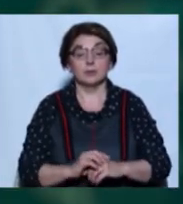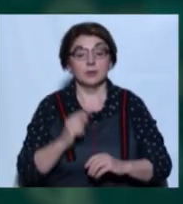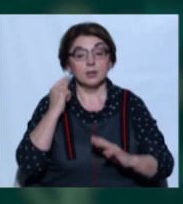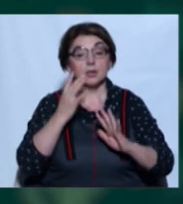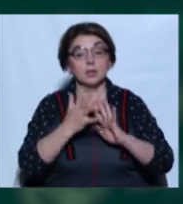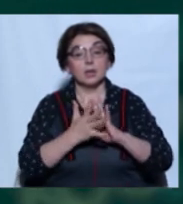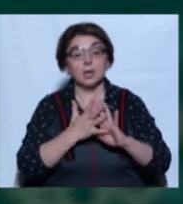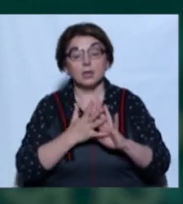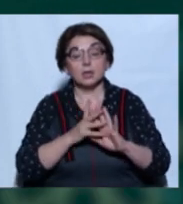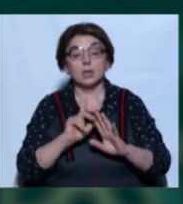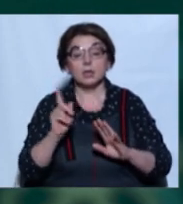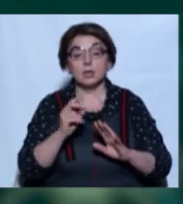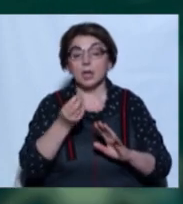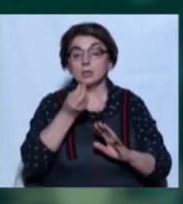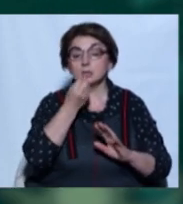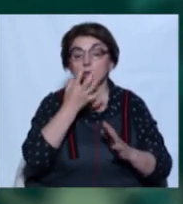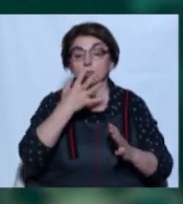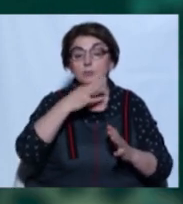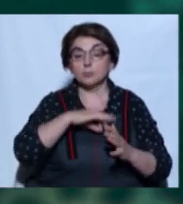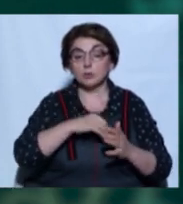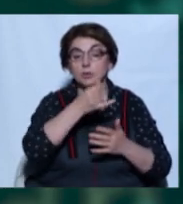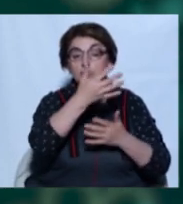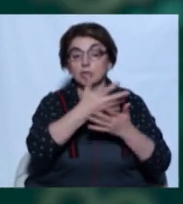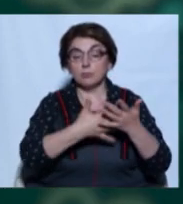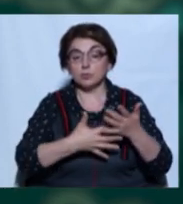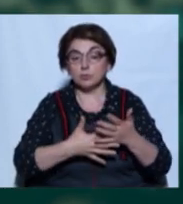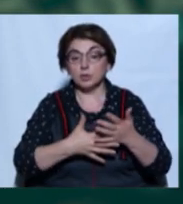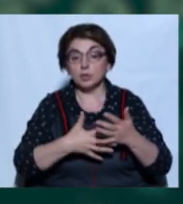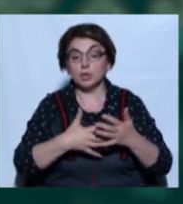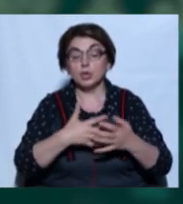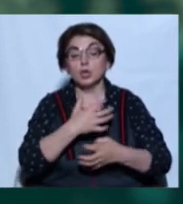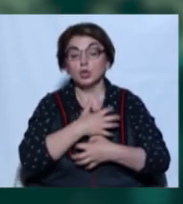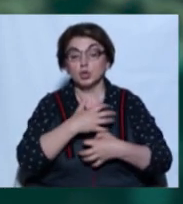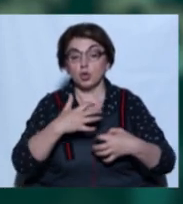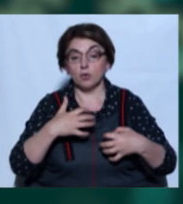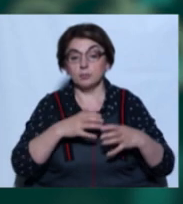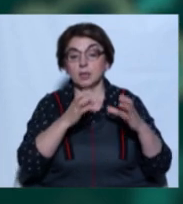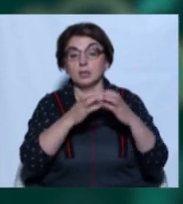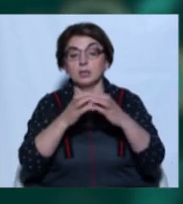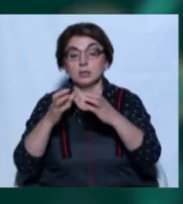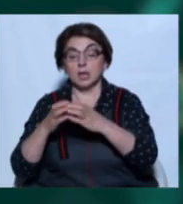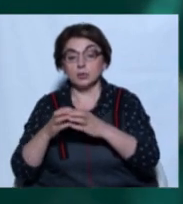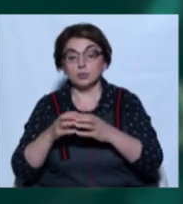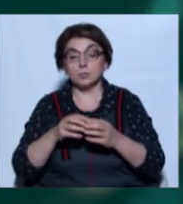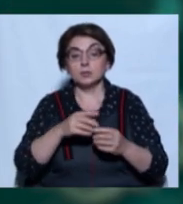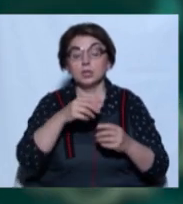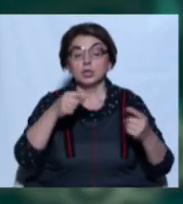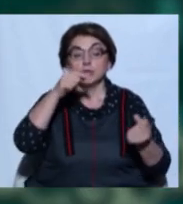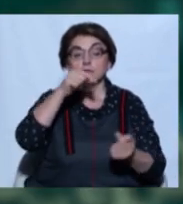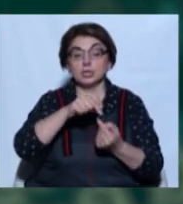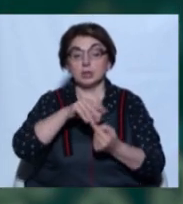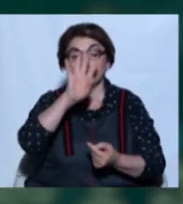გაარკვიეთ, რა საკვებს მოიხმარენ ჩამოთვლილი ცხოველები და დააჯგუფეთ ისინი მოცემული ცხრილის მიხედვით.